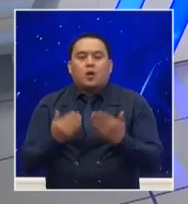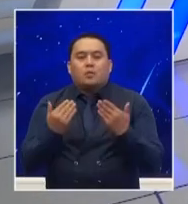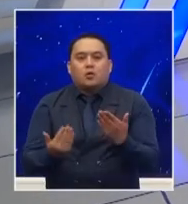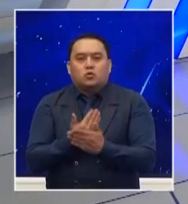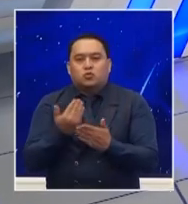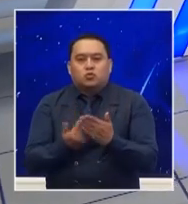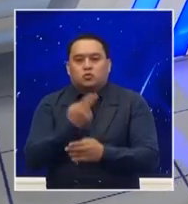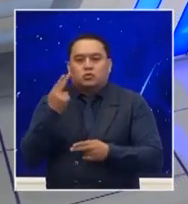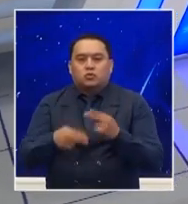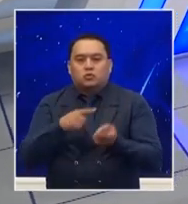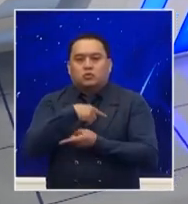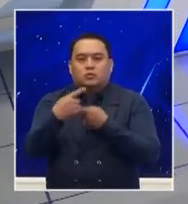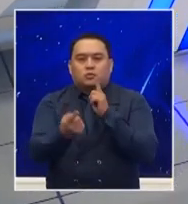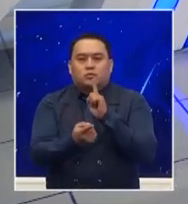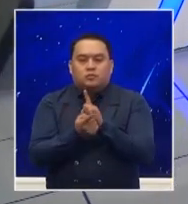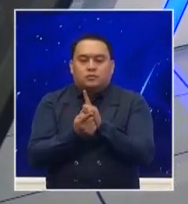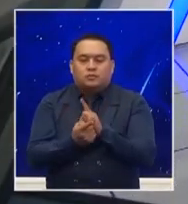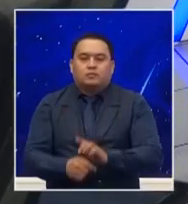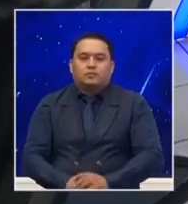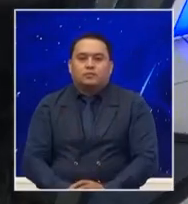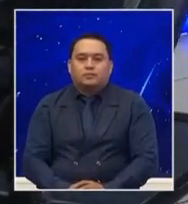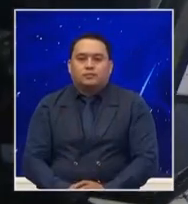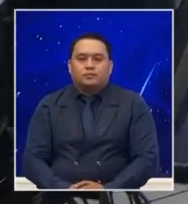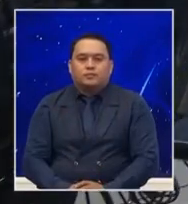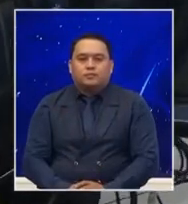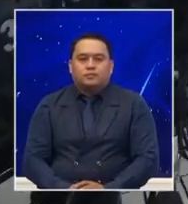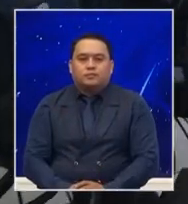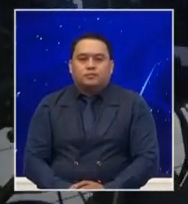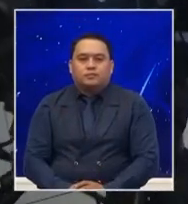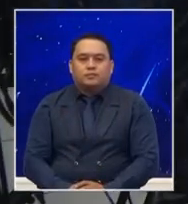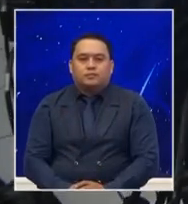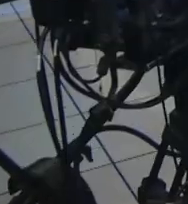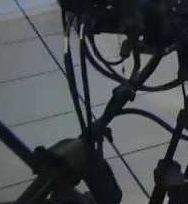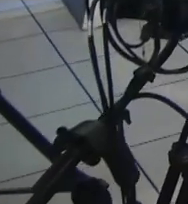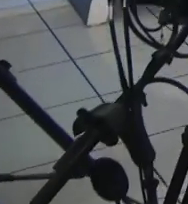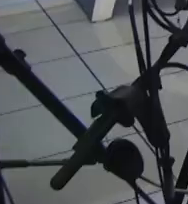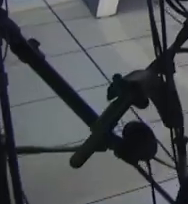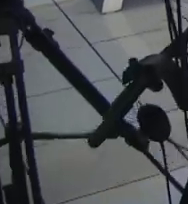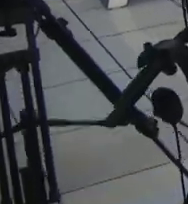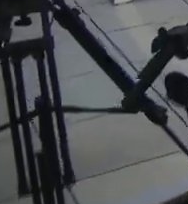Қадірменді көрермен, бүгінгі айтар ақпараттар легі осы болды. Назарларыңызға рахмет, аман сау болыңыздар.